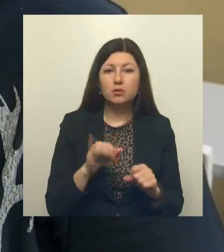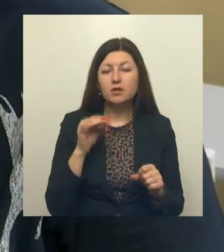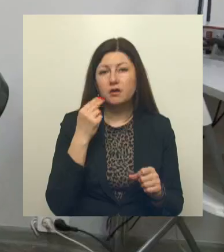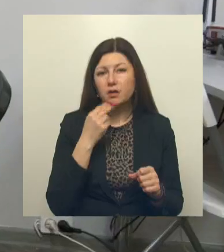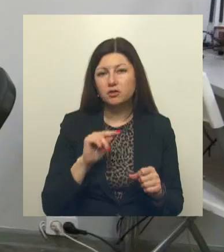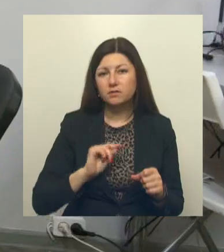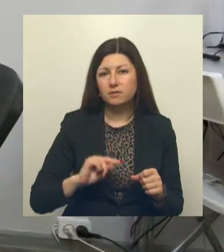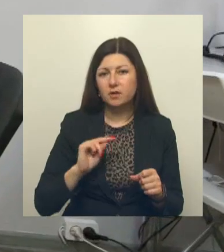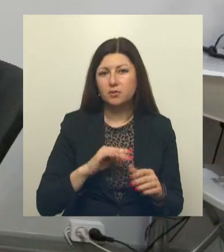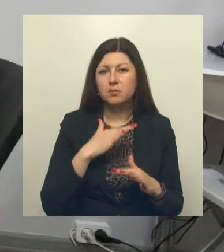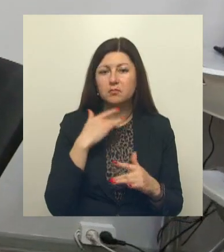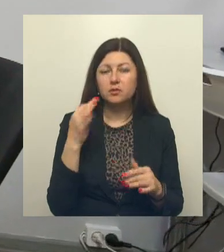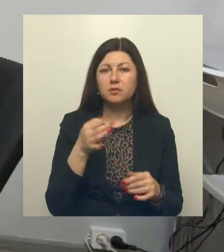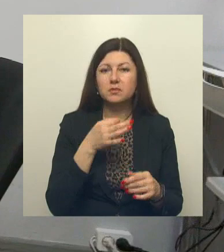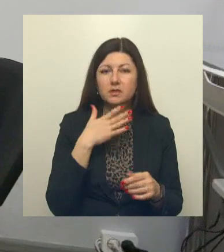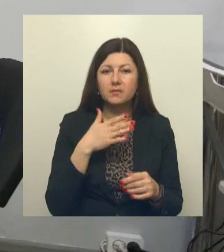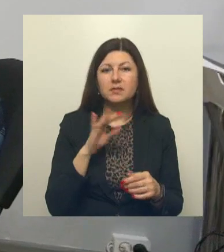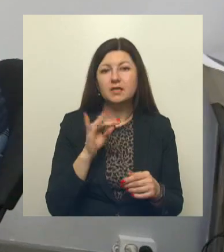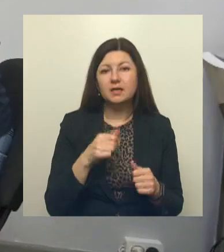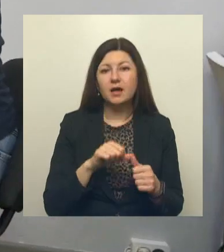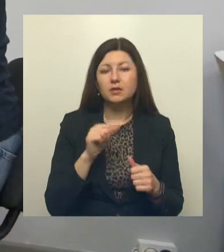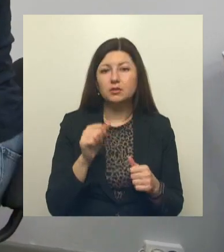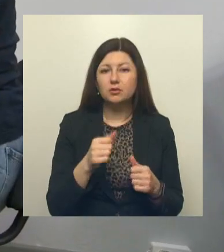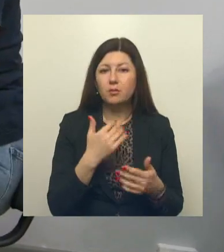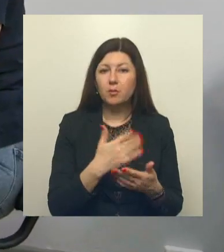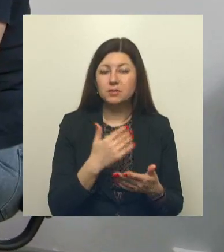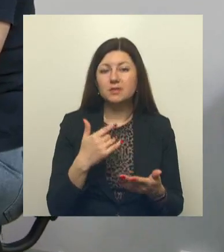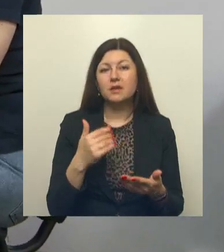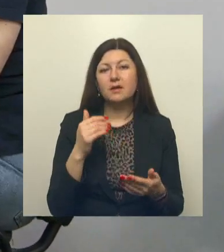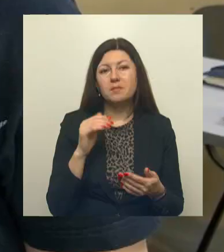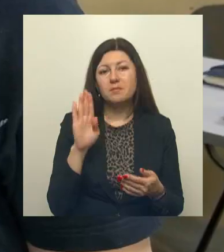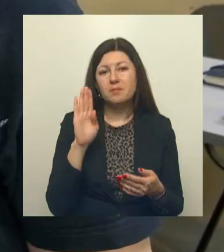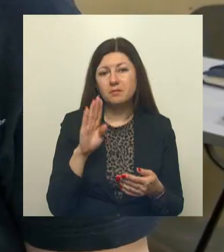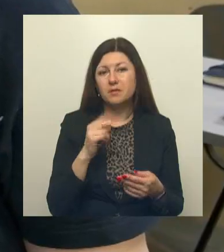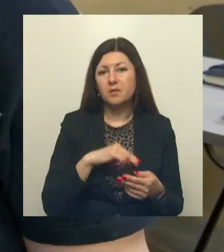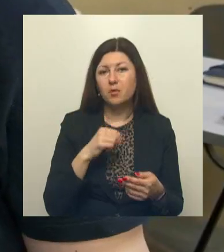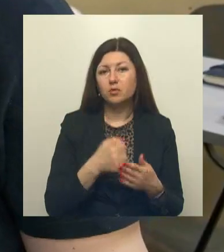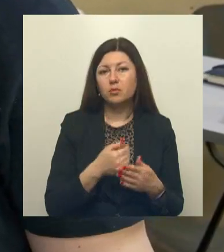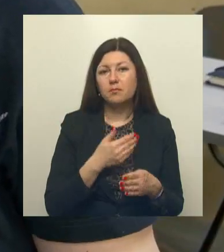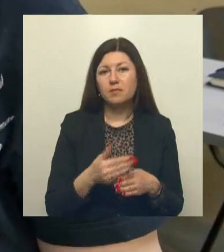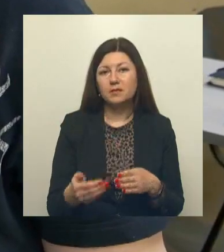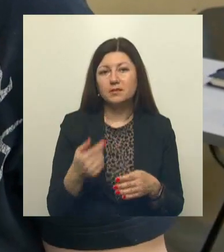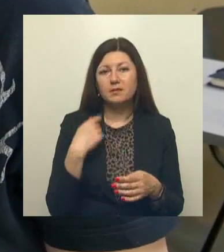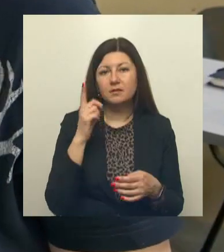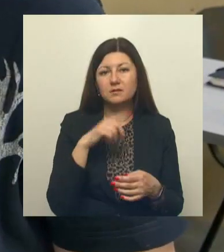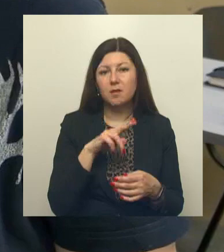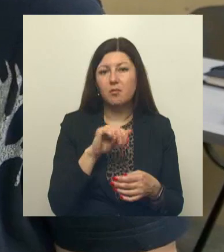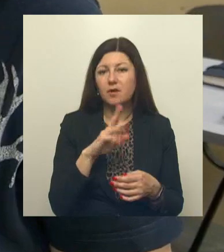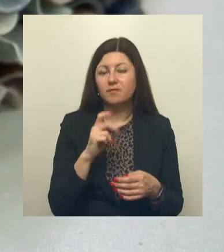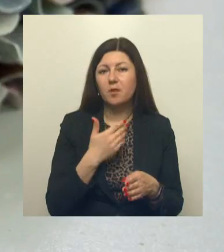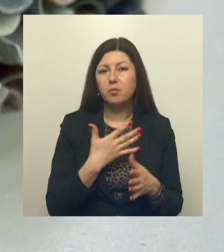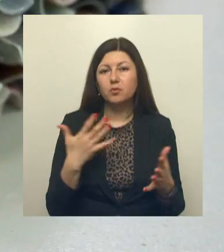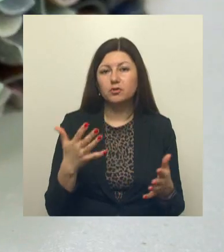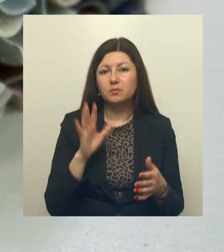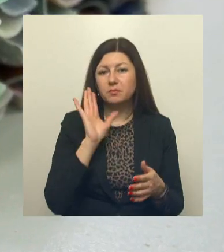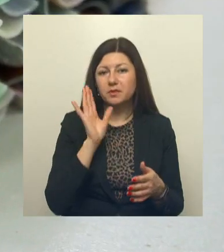качество работы. Многим нравится и особая опция. Мастер работает допоздна. Я знаю Павла больше 5 лет и все время